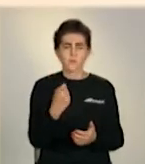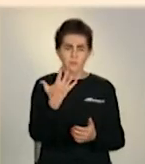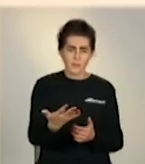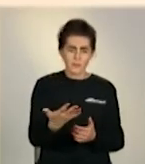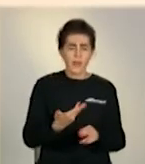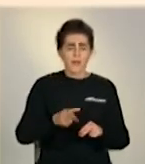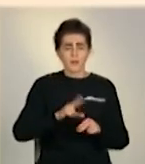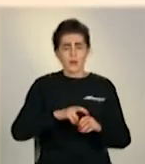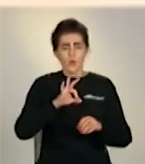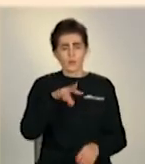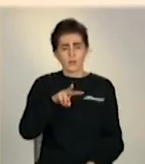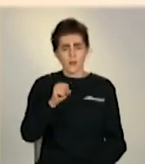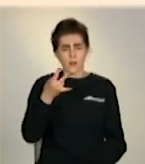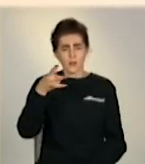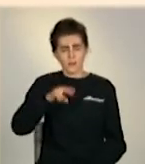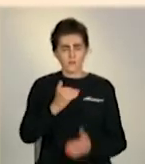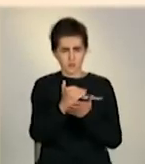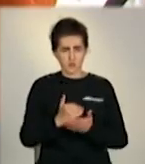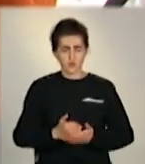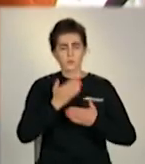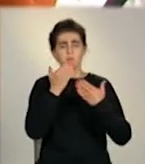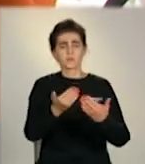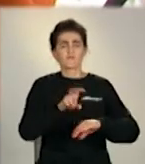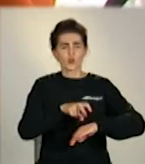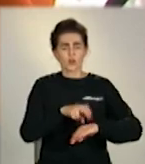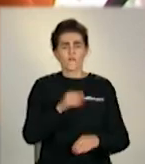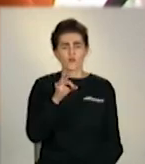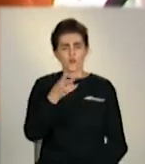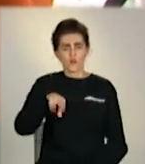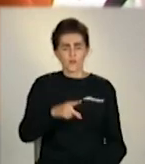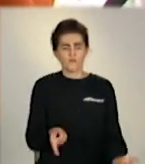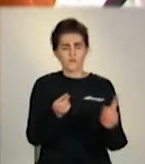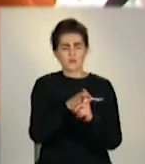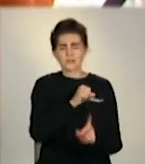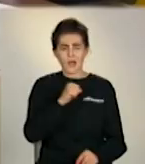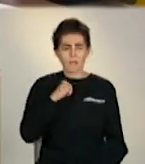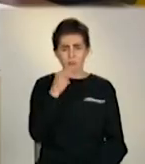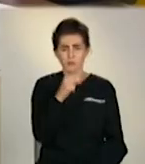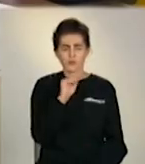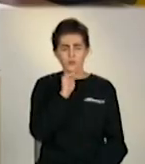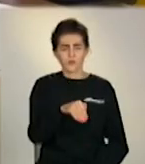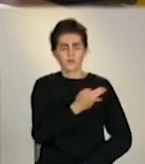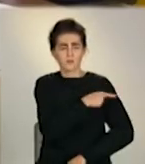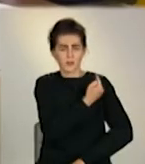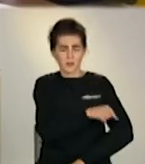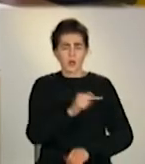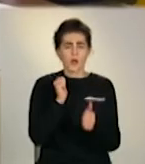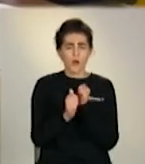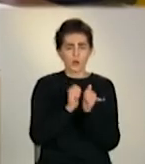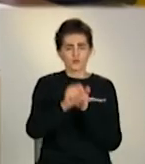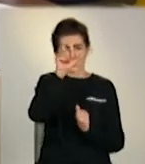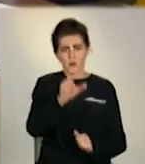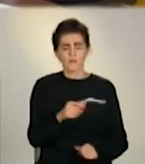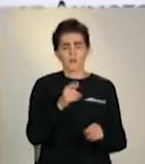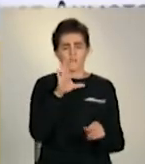До онлайн-проєкту «Запитаю лікаря» фонд залучає найкращих експертів-медиків, аби кожна людина у будь-якому куточку